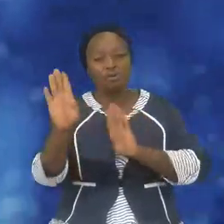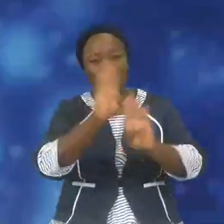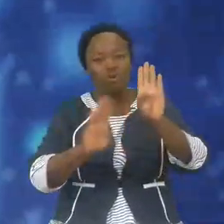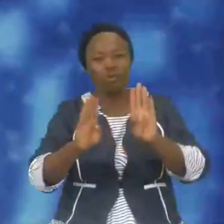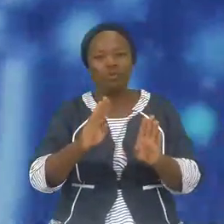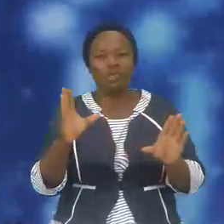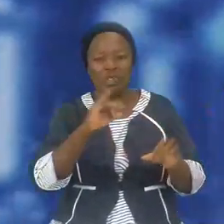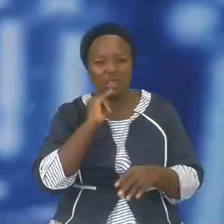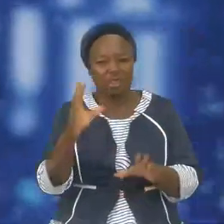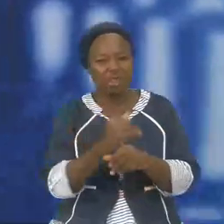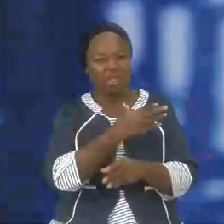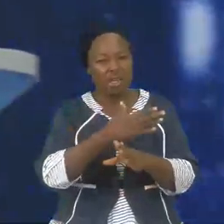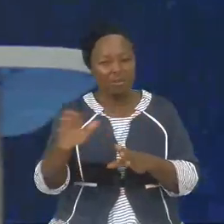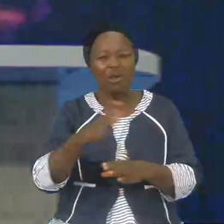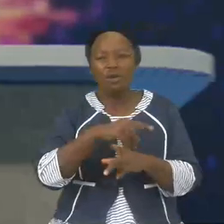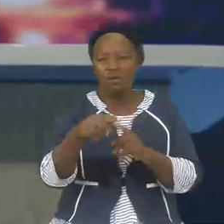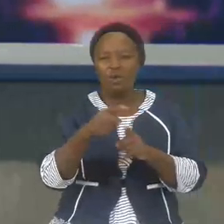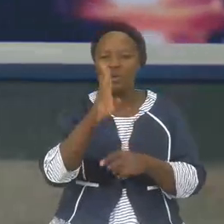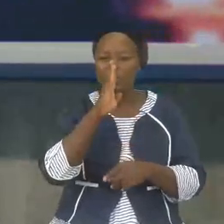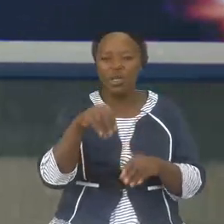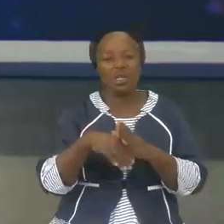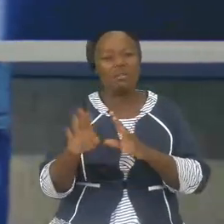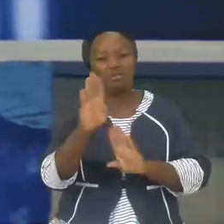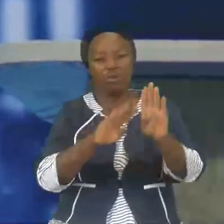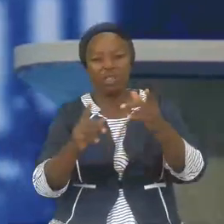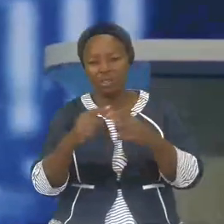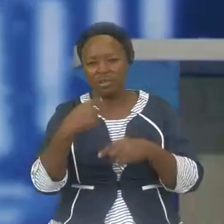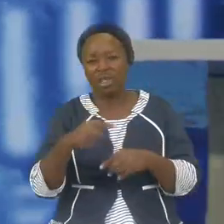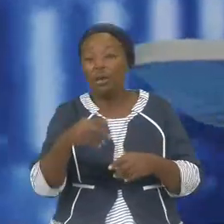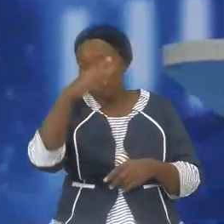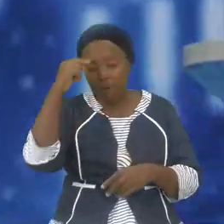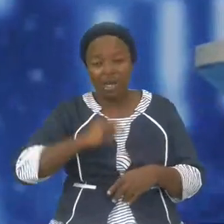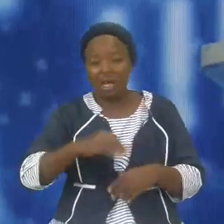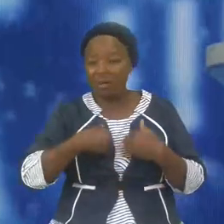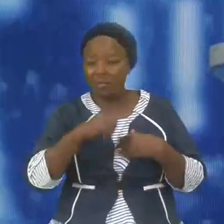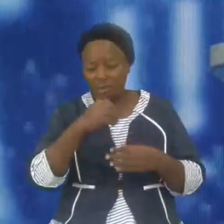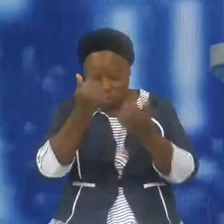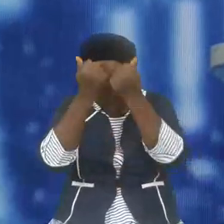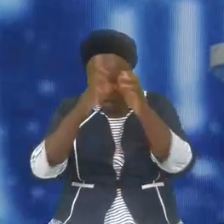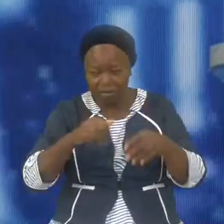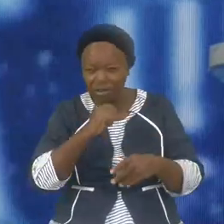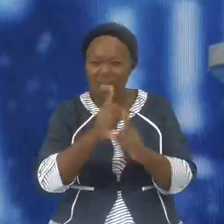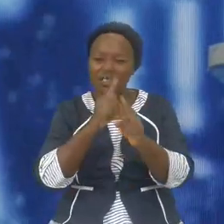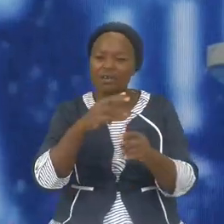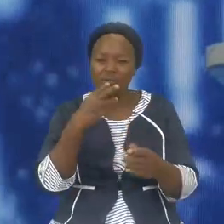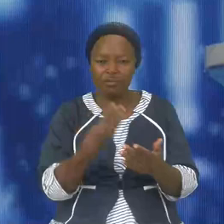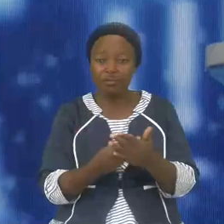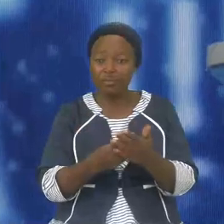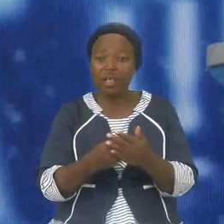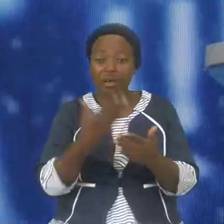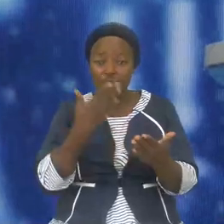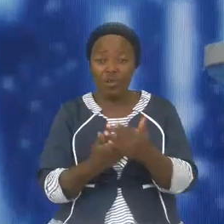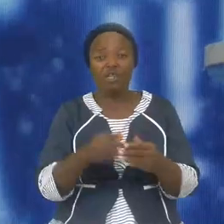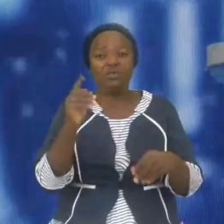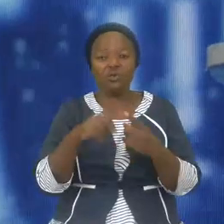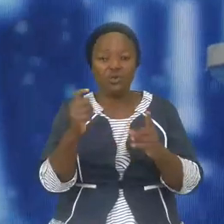problèmes disparaissent. Lorsque vous êtes dans le problème, et tu dis que parce que je n'ai pas obéi à Dieu, parce que tu n'as pas bien répondu à